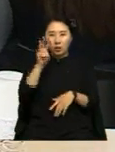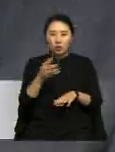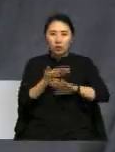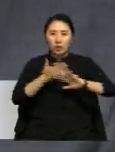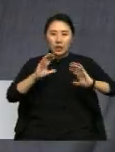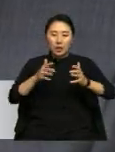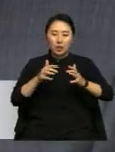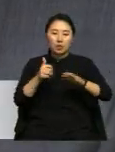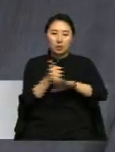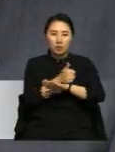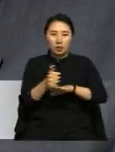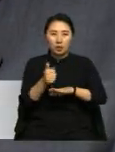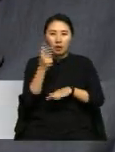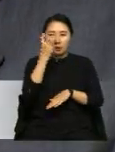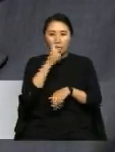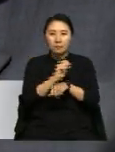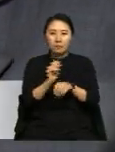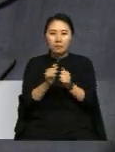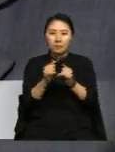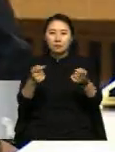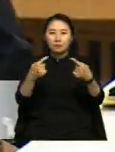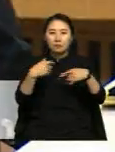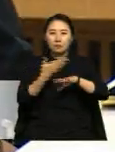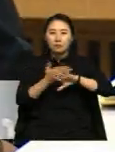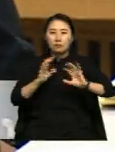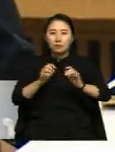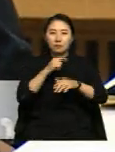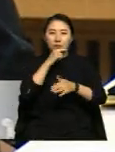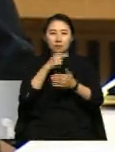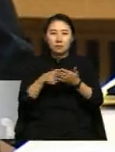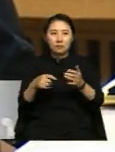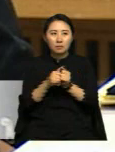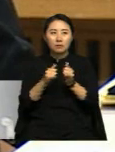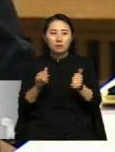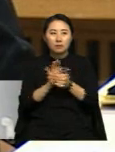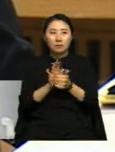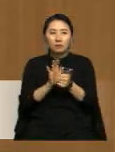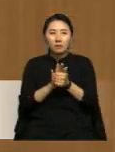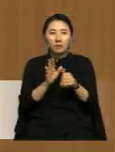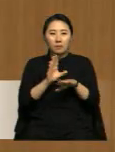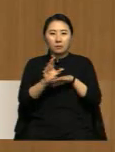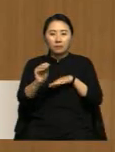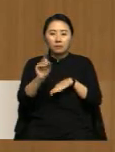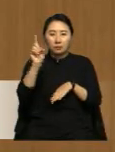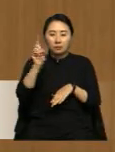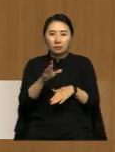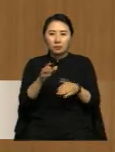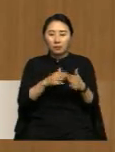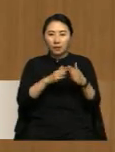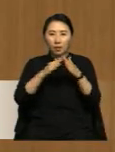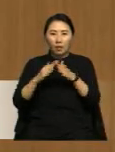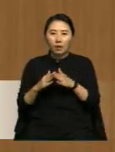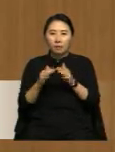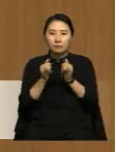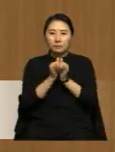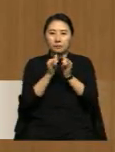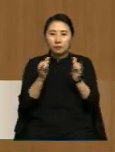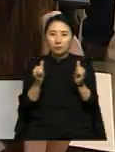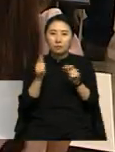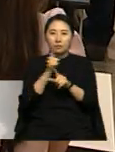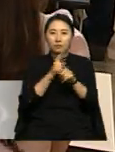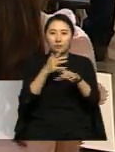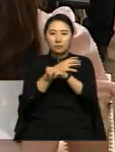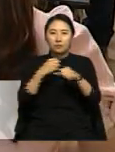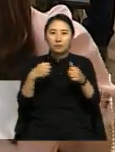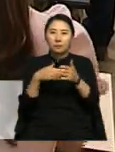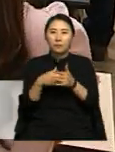외국인 사무소장 등이 참석한 가운데 외국인 범죄 피해자 지원단 발대식을 갖고 고향이민자통합센터와 관련 업무